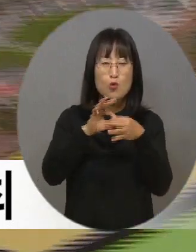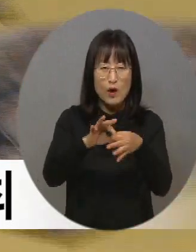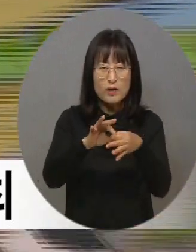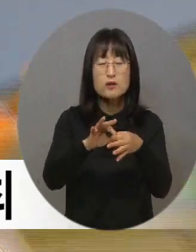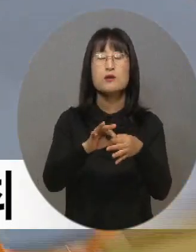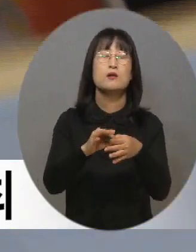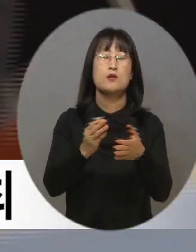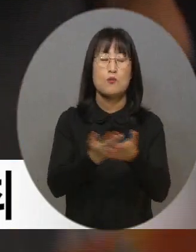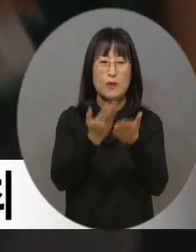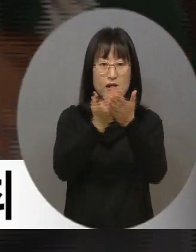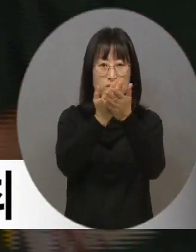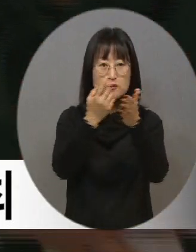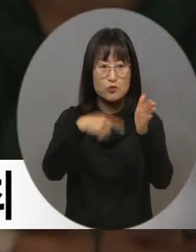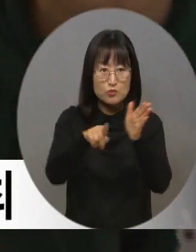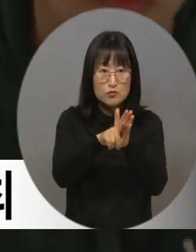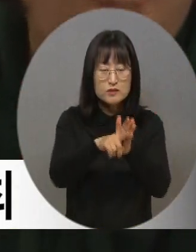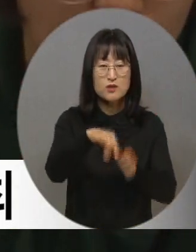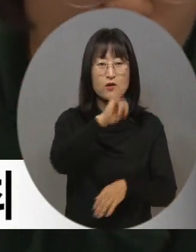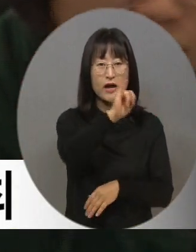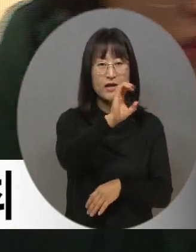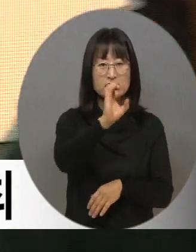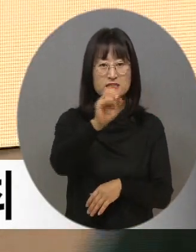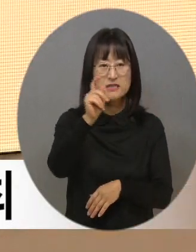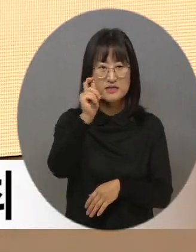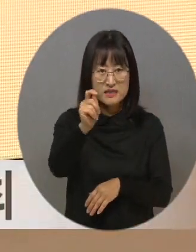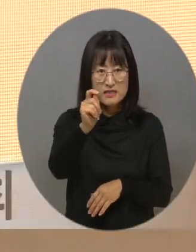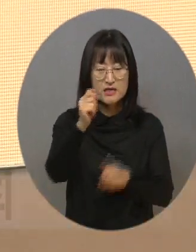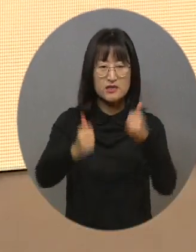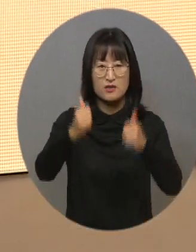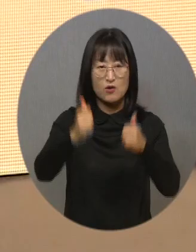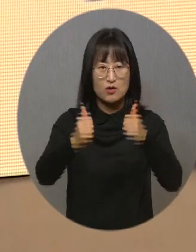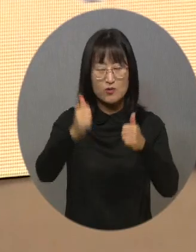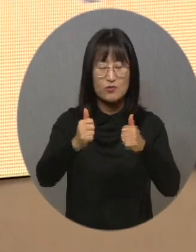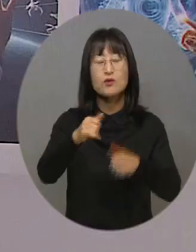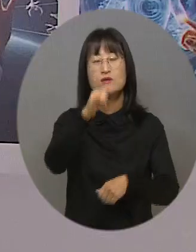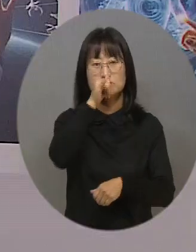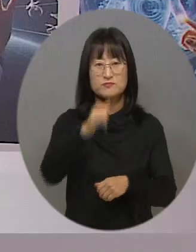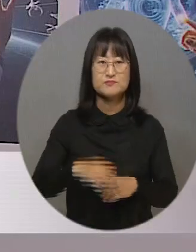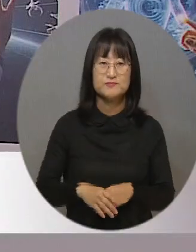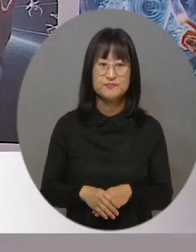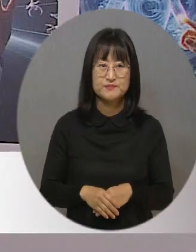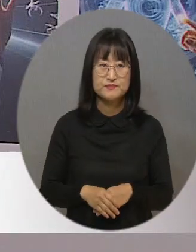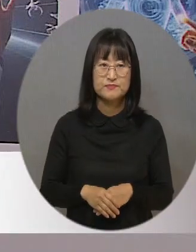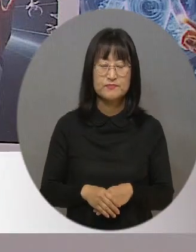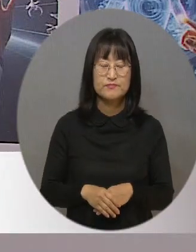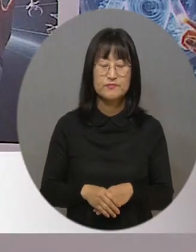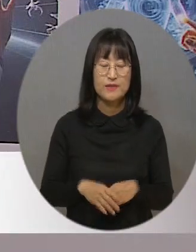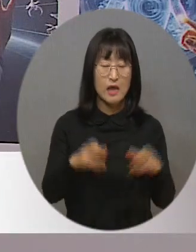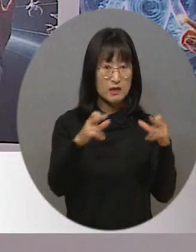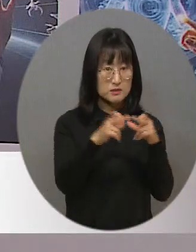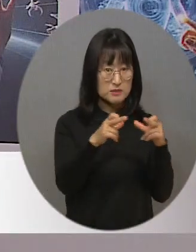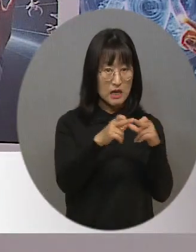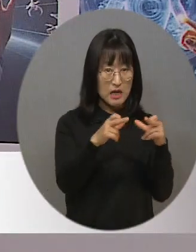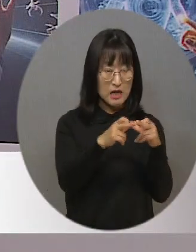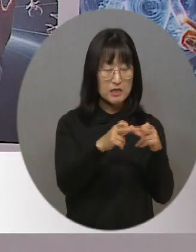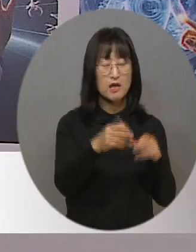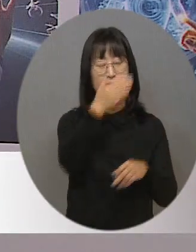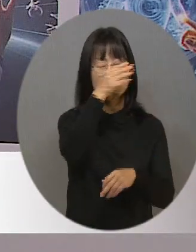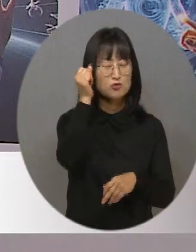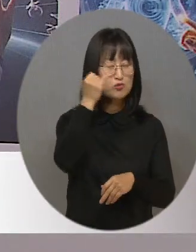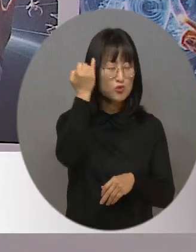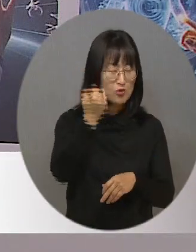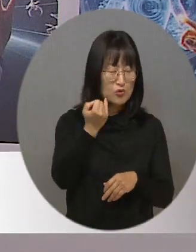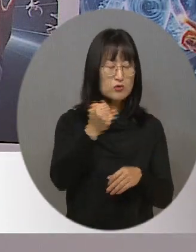이해를 증진시키고자 ICT 경진대회를 개최해왔습니다. 장애 청소년들의 이제 정보 격차